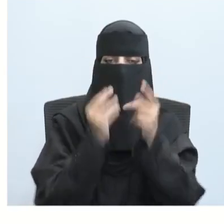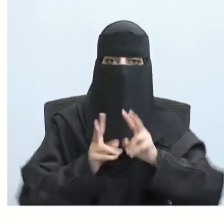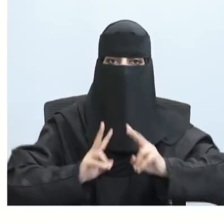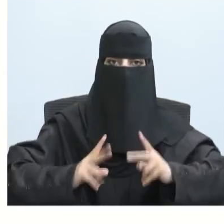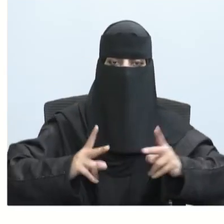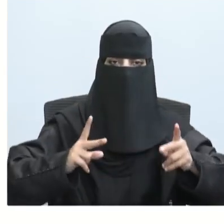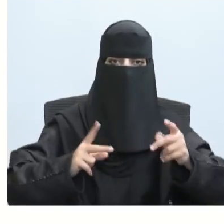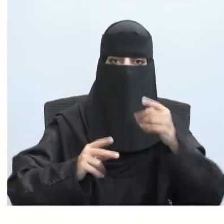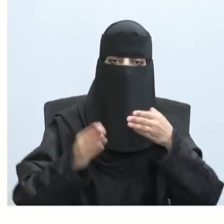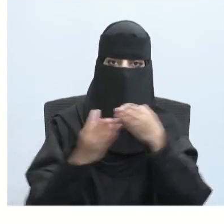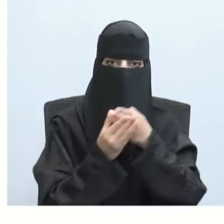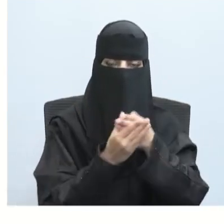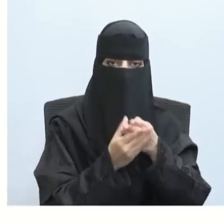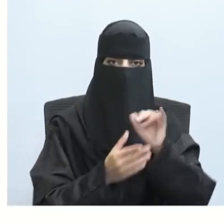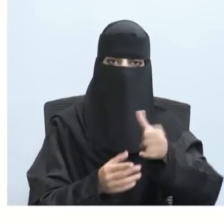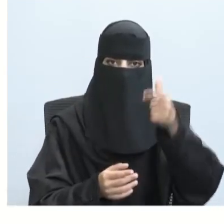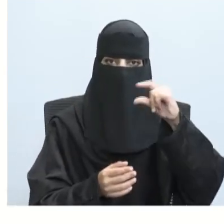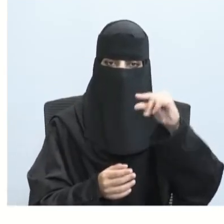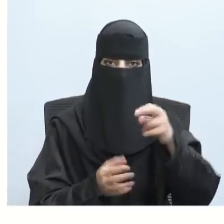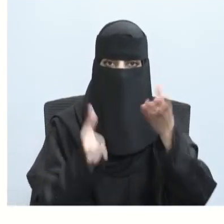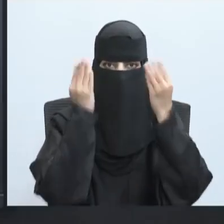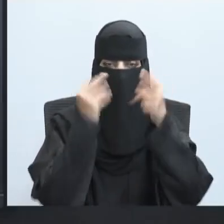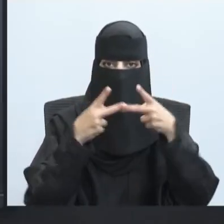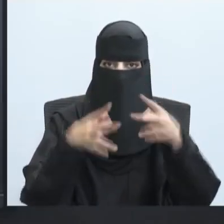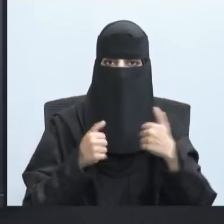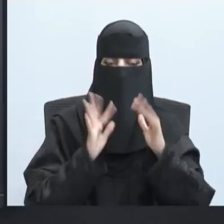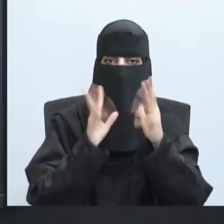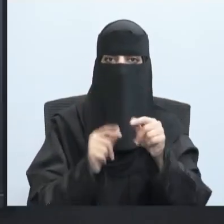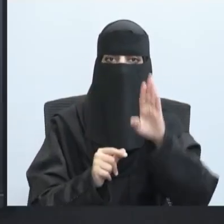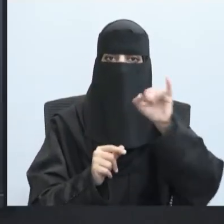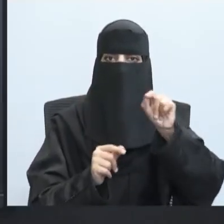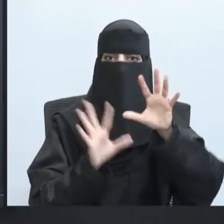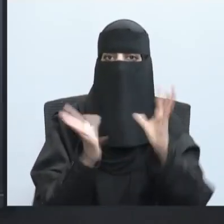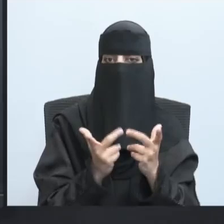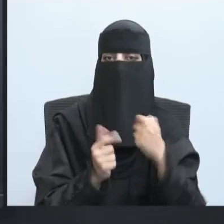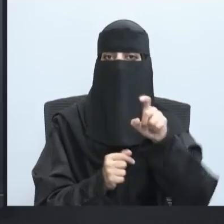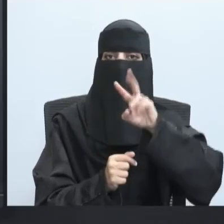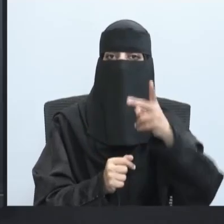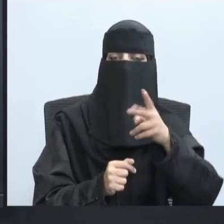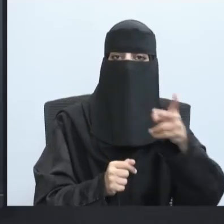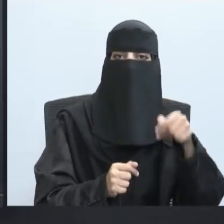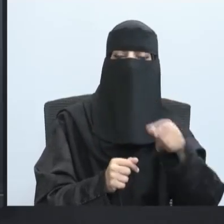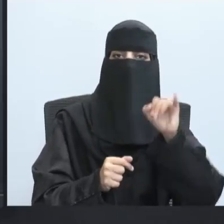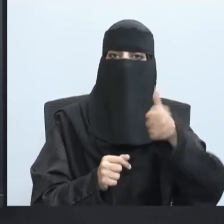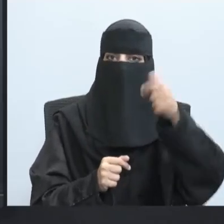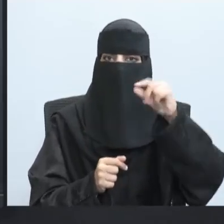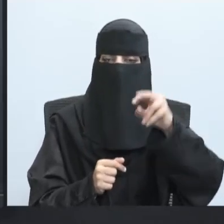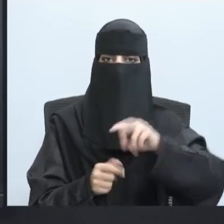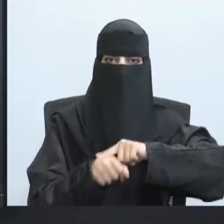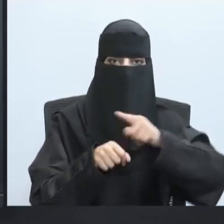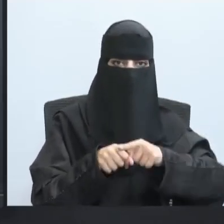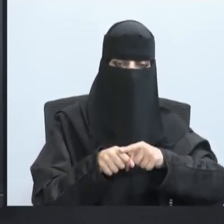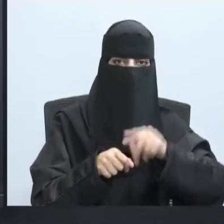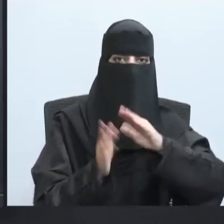التغيرات التي تطرا للماده تعرفنا في البدايه كيف يمكن ان تتغير الماده من